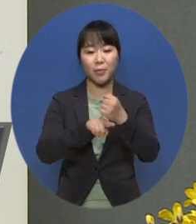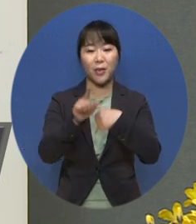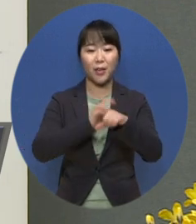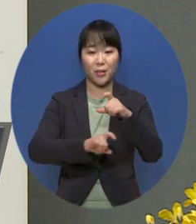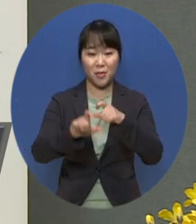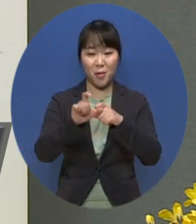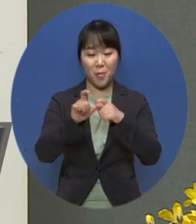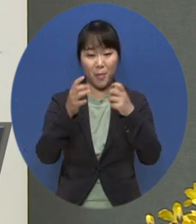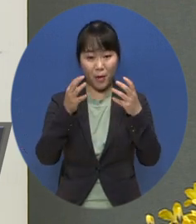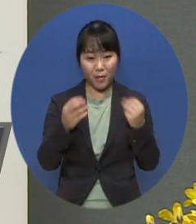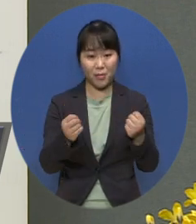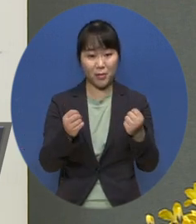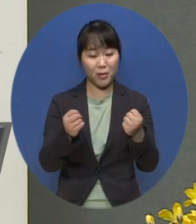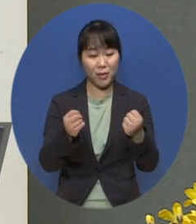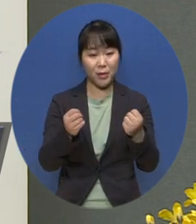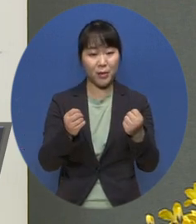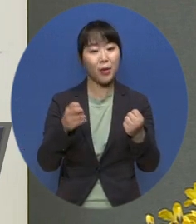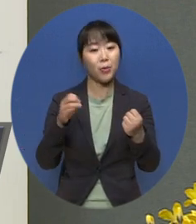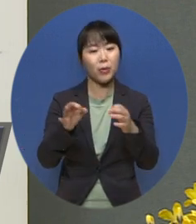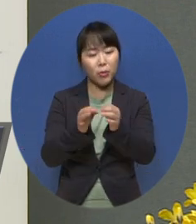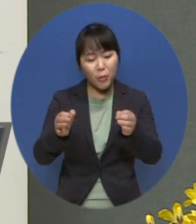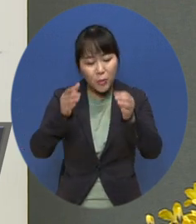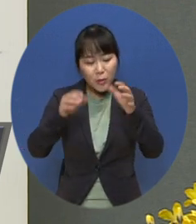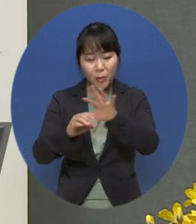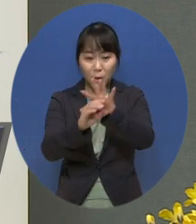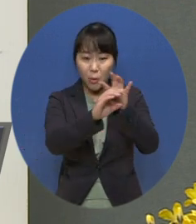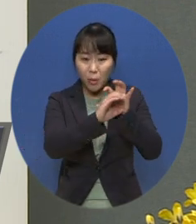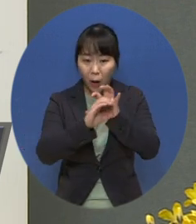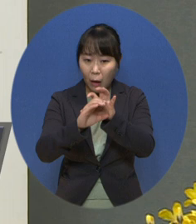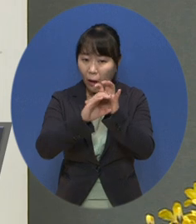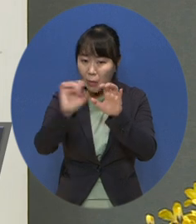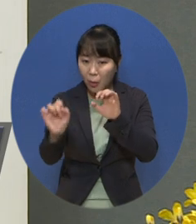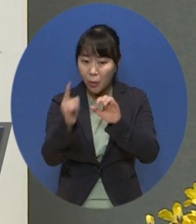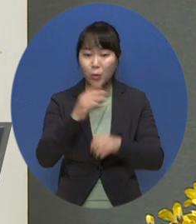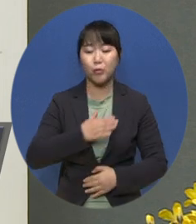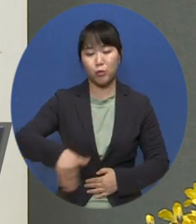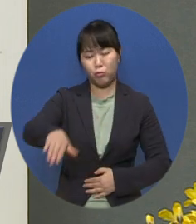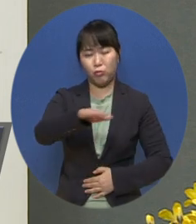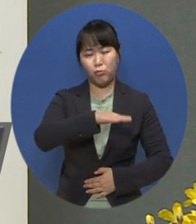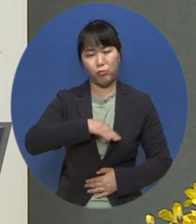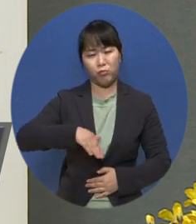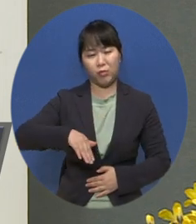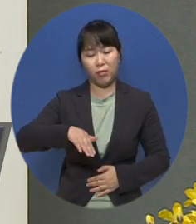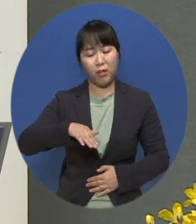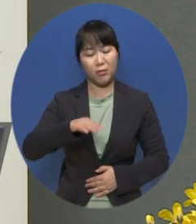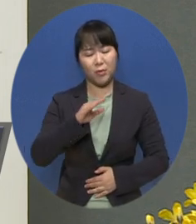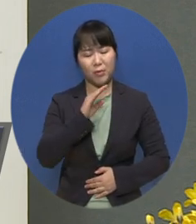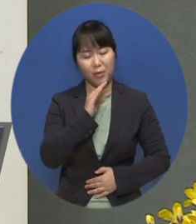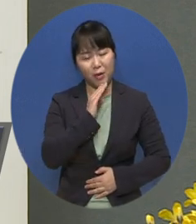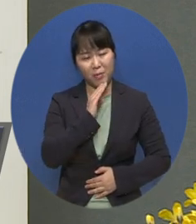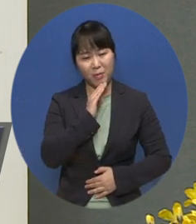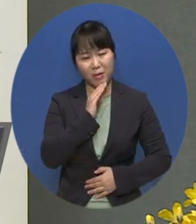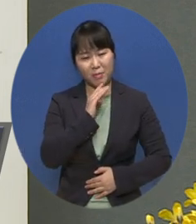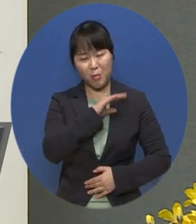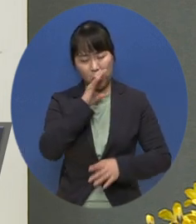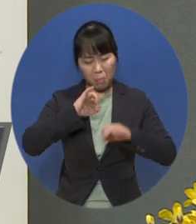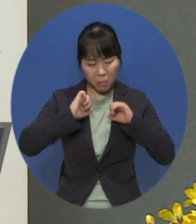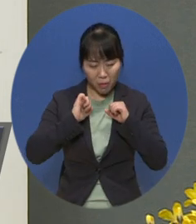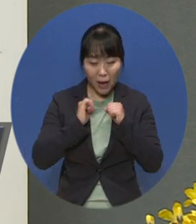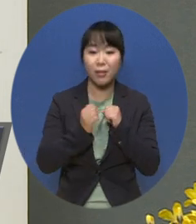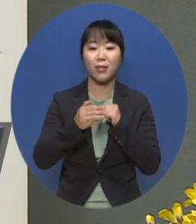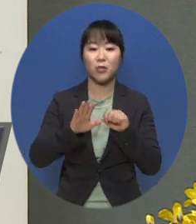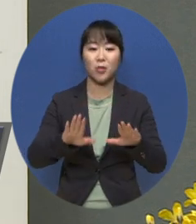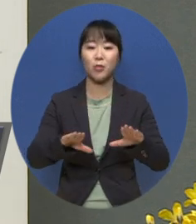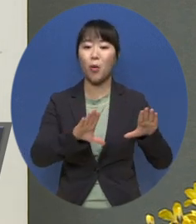많은 그동안 코로나 사태로 우리 주위가 꼼꼼 얼어붙어 썼는데 조금은